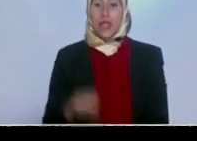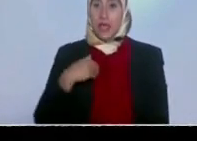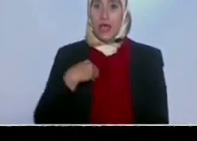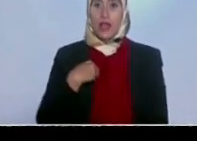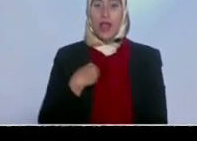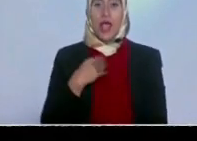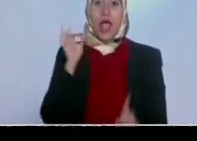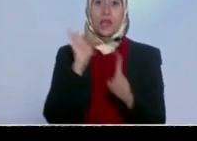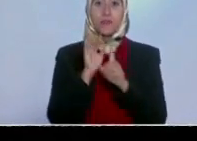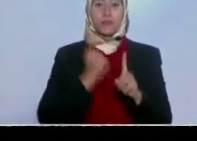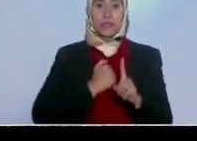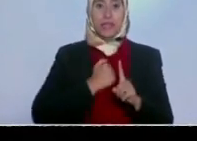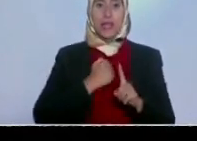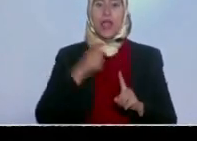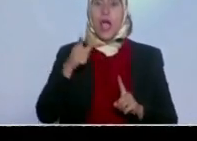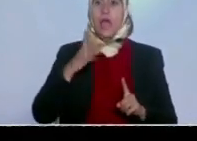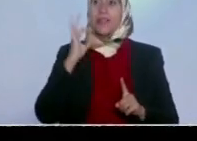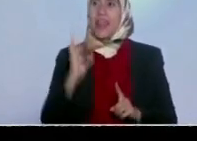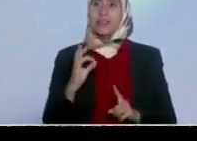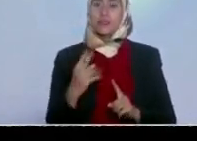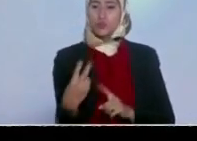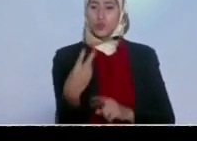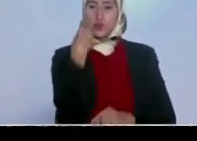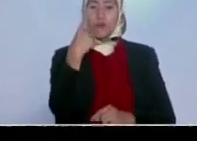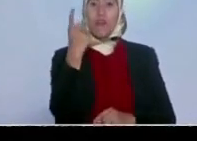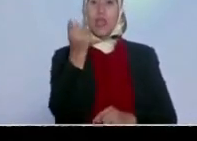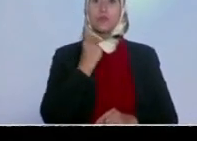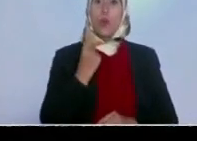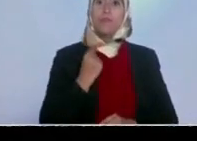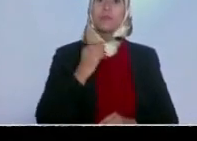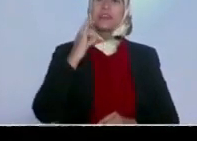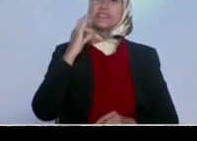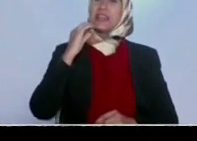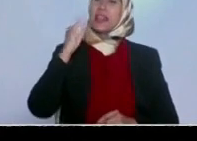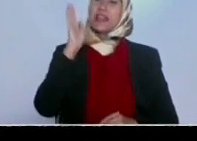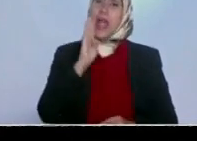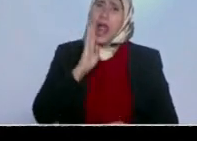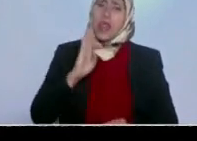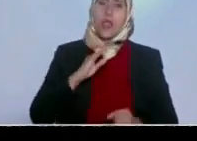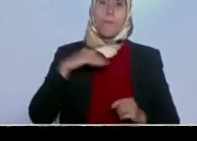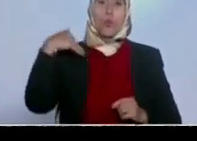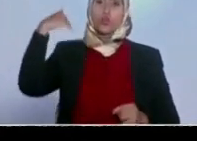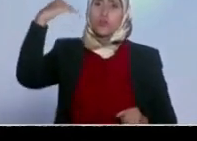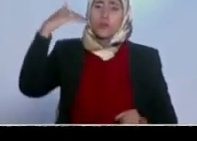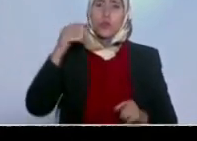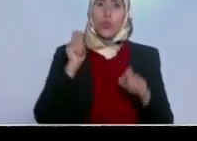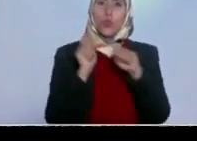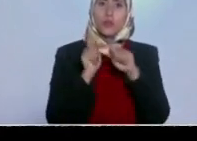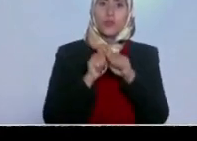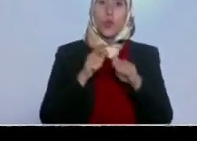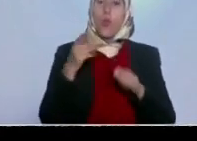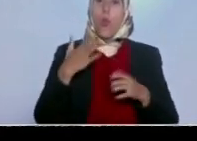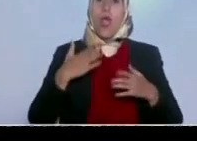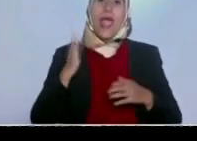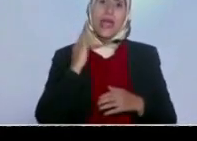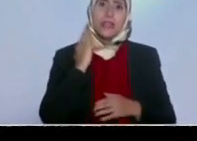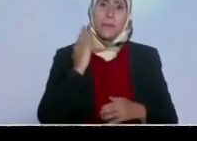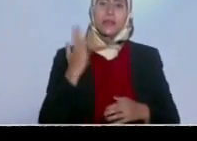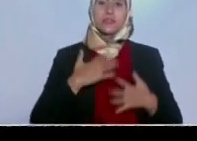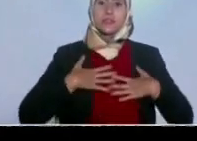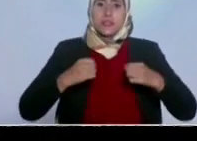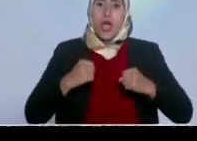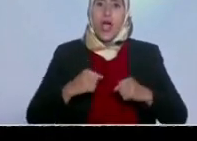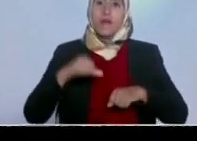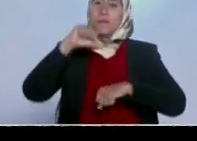نقدم مستوى عالي التميز في التعليم والتدريب، وكمان تقديم خدمات صحية متميزة للمجتمع عن طريق